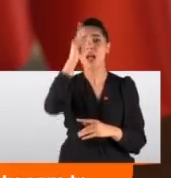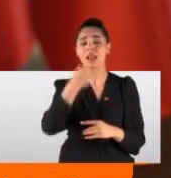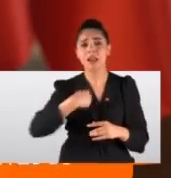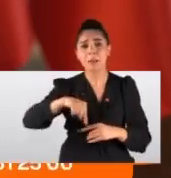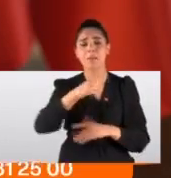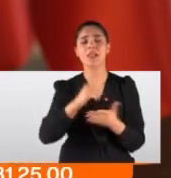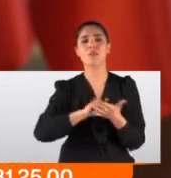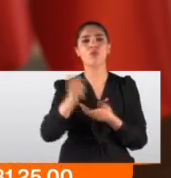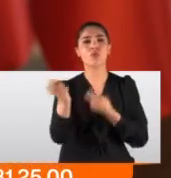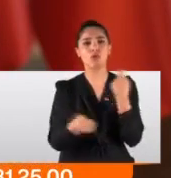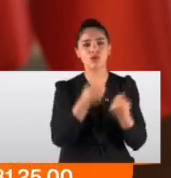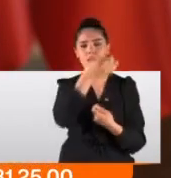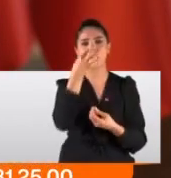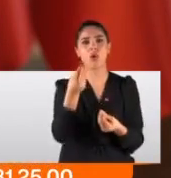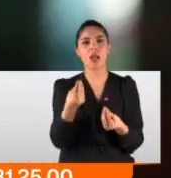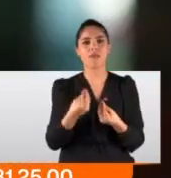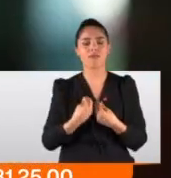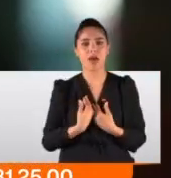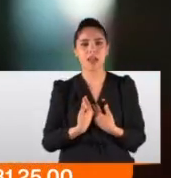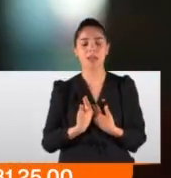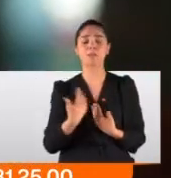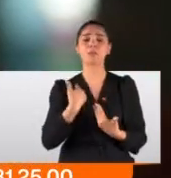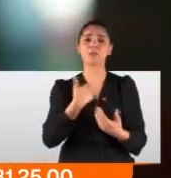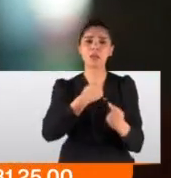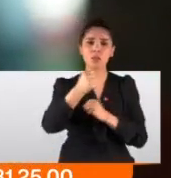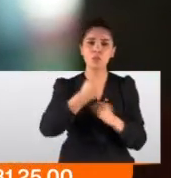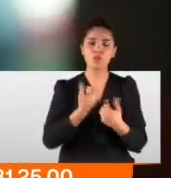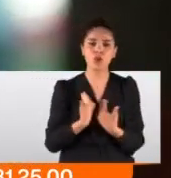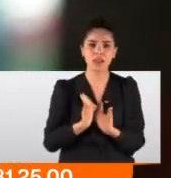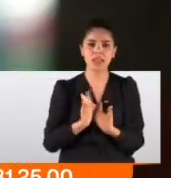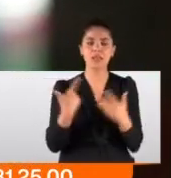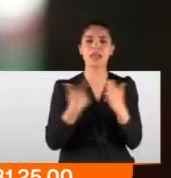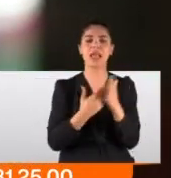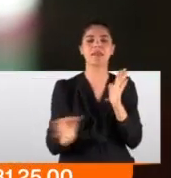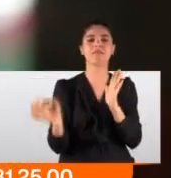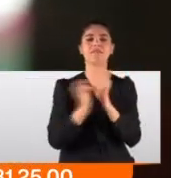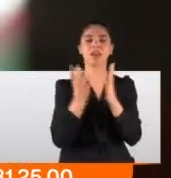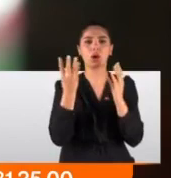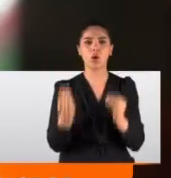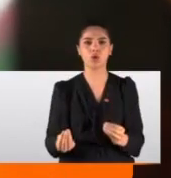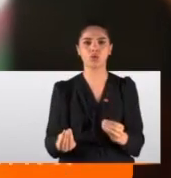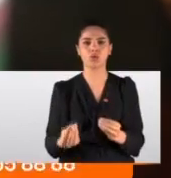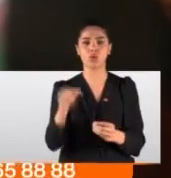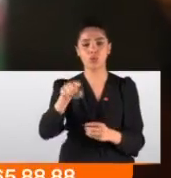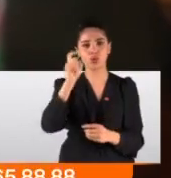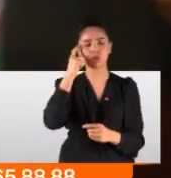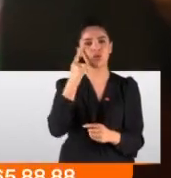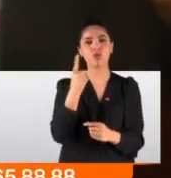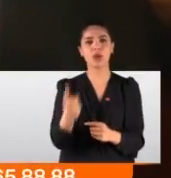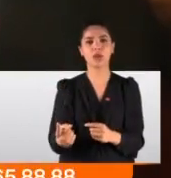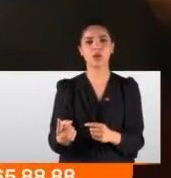her işimizi kolay kılsın, her gayretimizi hedefine ulaştırsın diyoruz. Bu